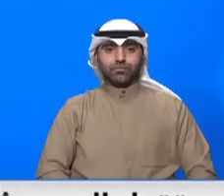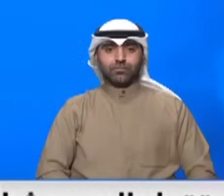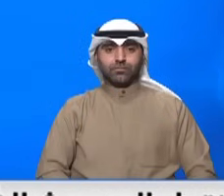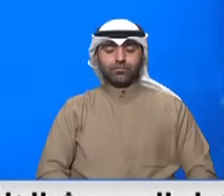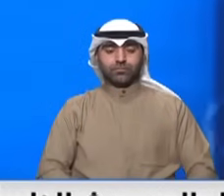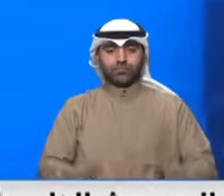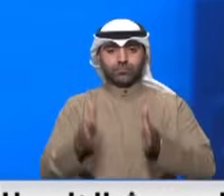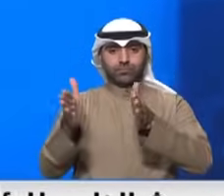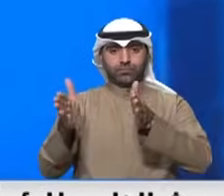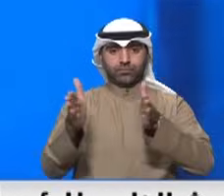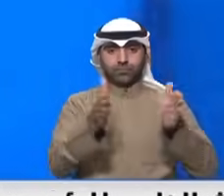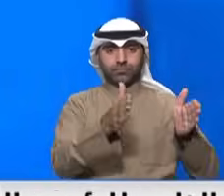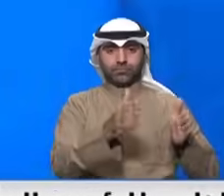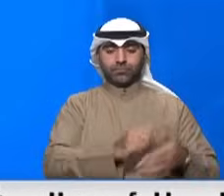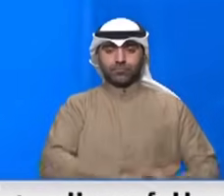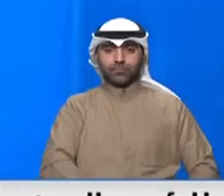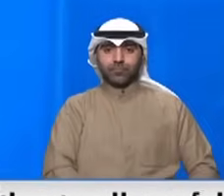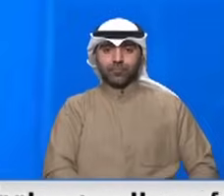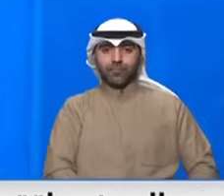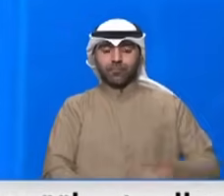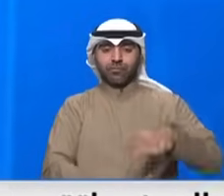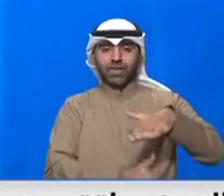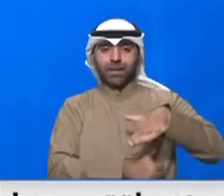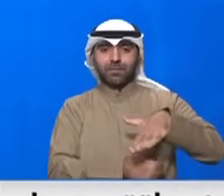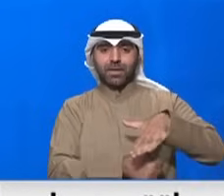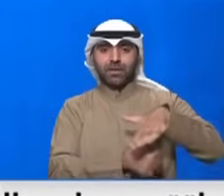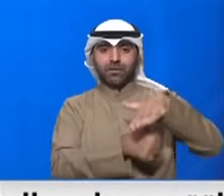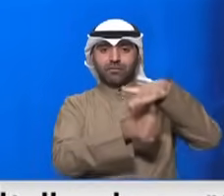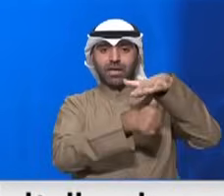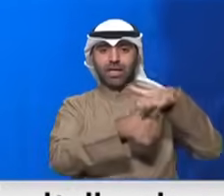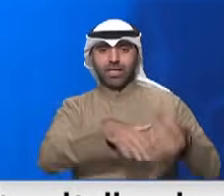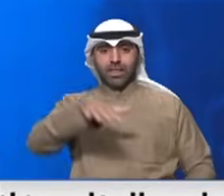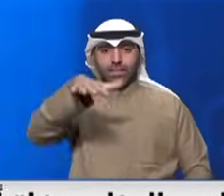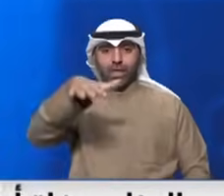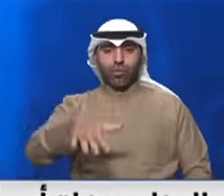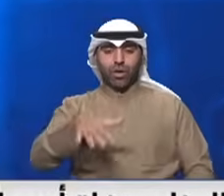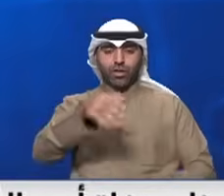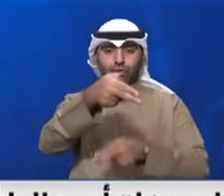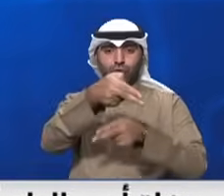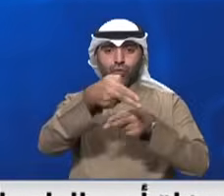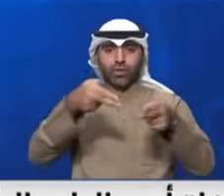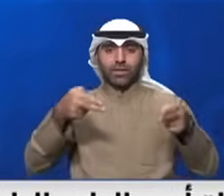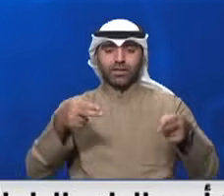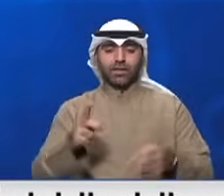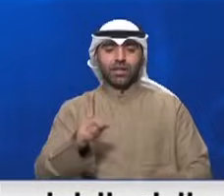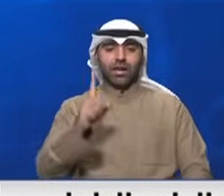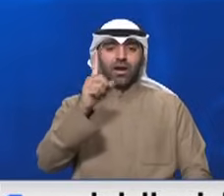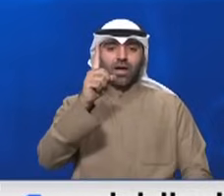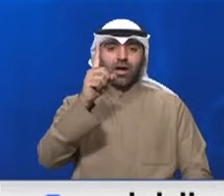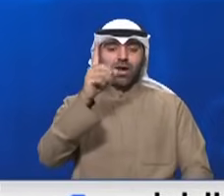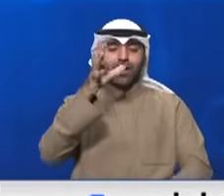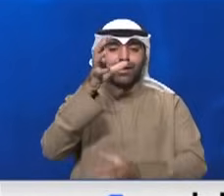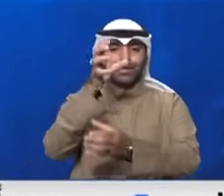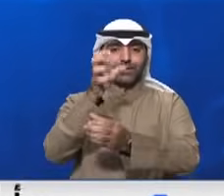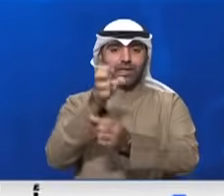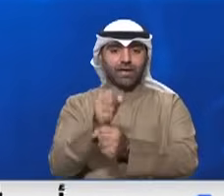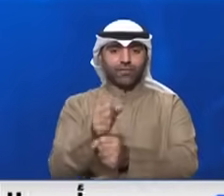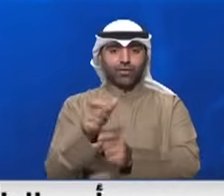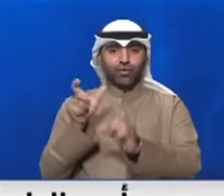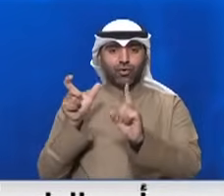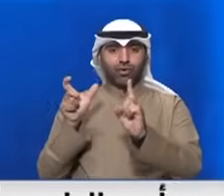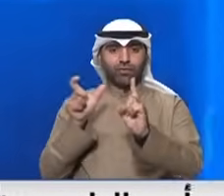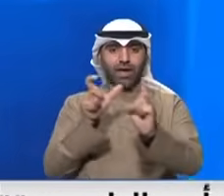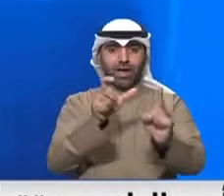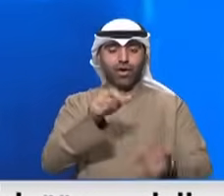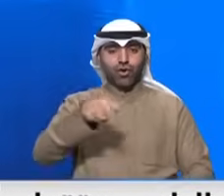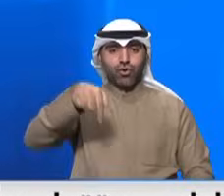استقبل حضره صاحب السمو امير البلاد الشيخ مشعل الاحمد الجابر الصباح حفظه الله ورعاه في المطار الاميري عصر